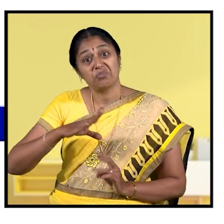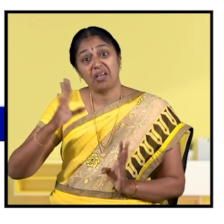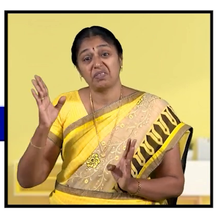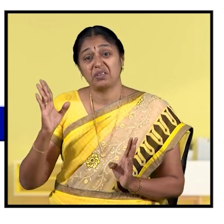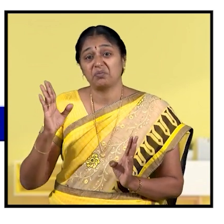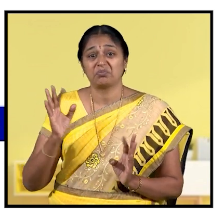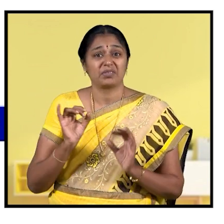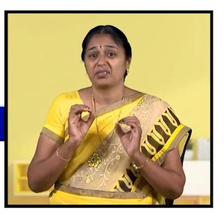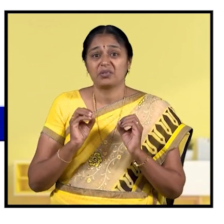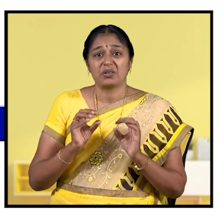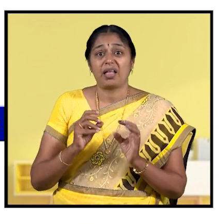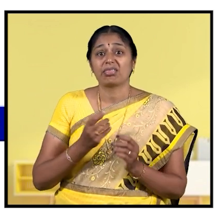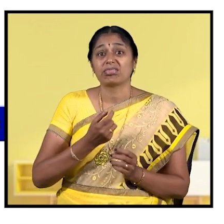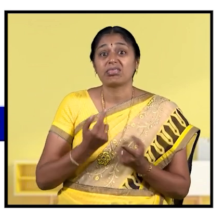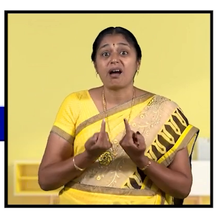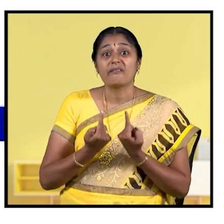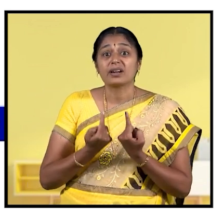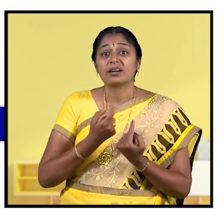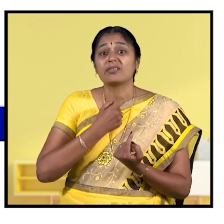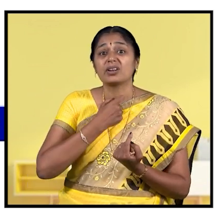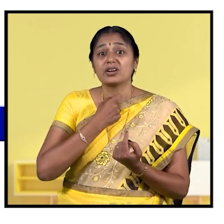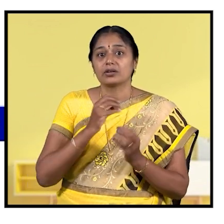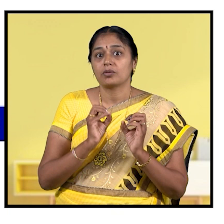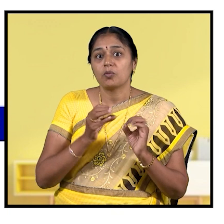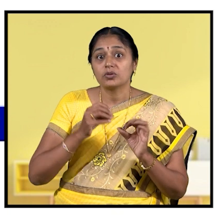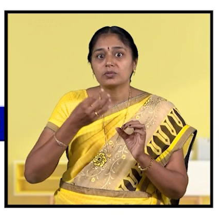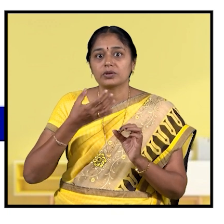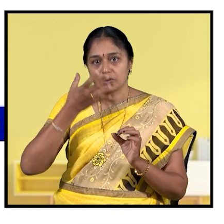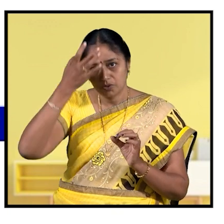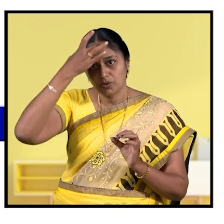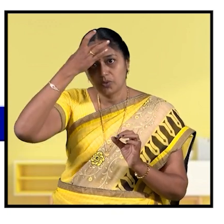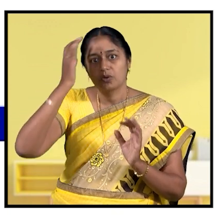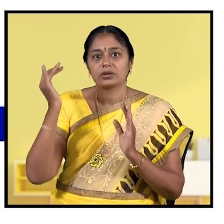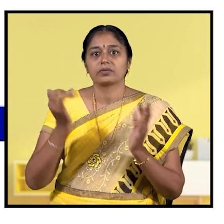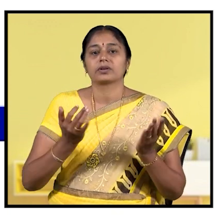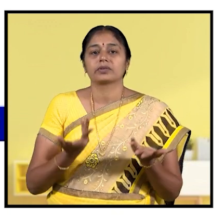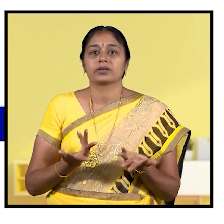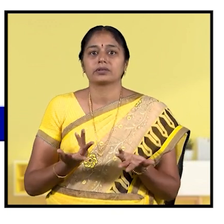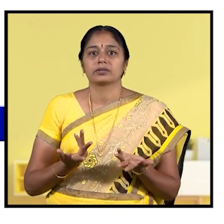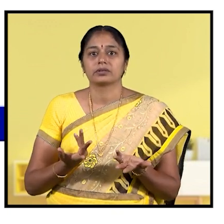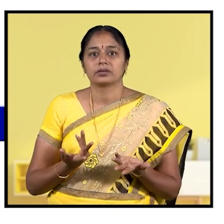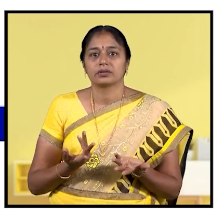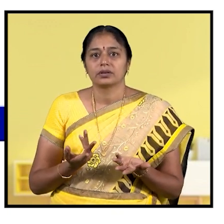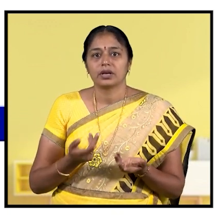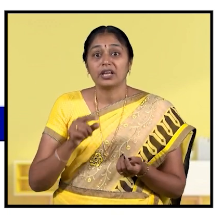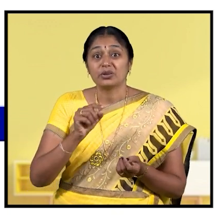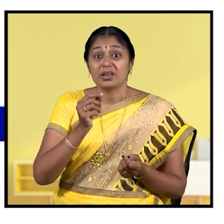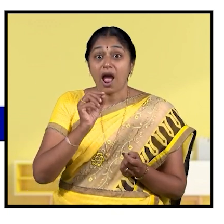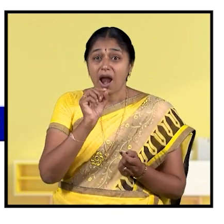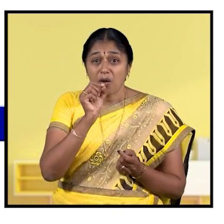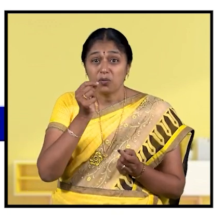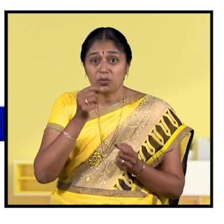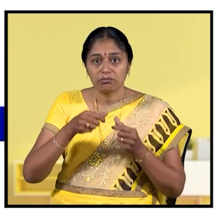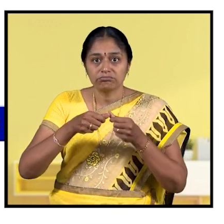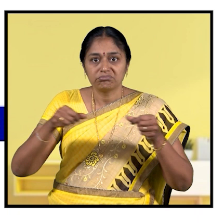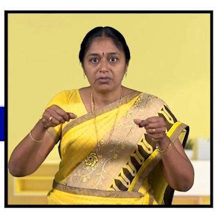உயிரினங்கள் நுண்ணுயிர்கள் வந்து தாவரங்கள் மற்றும் விலங்குகளுக்கு தீங்கை விளைவித்து நோயை உண்டாக்கூடிய நுண்ணுயிர்களாகவே இருக்கிறது. இந்த நுண்ணுயிருடைய உடல் அளவு பார்த்திங்கனாக்கா, ஒரு செல்